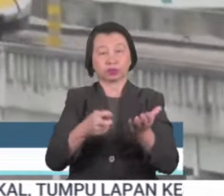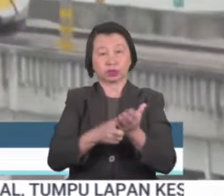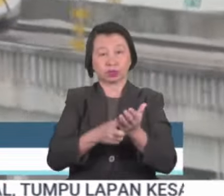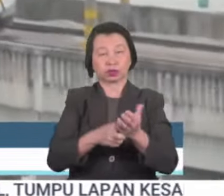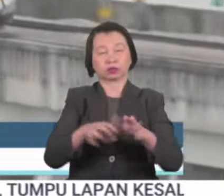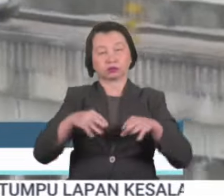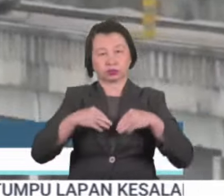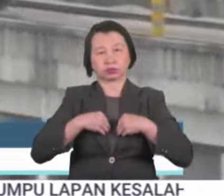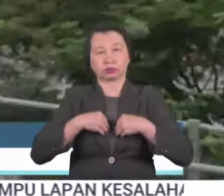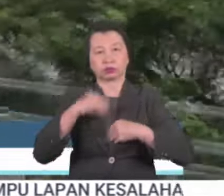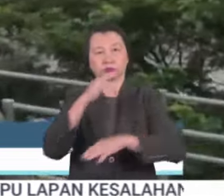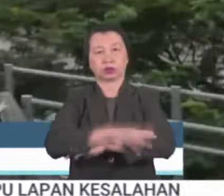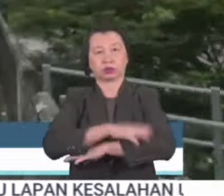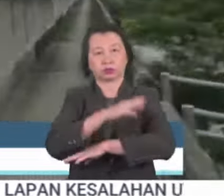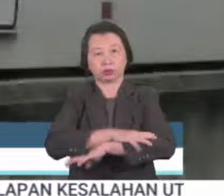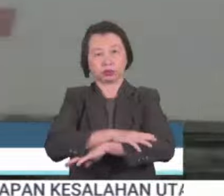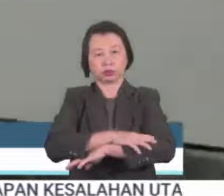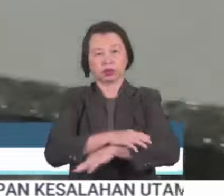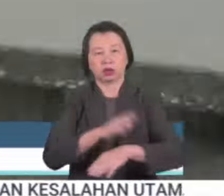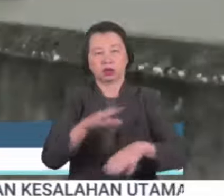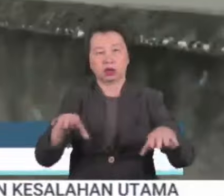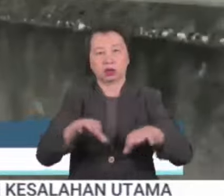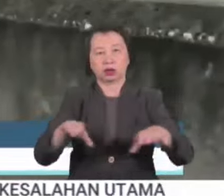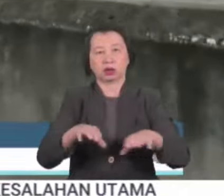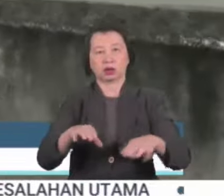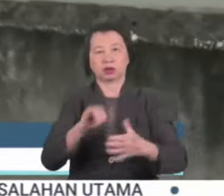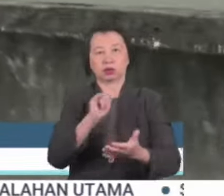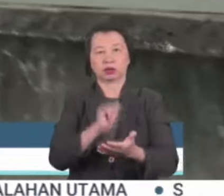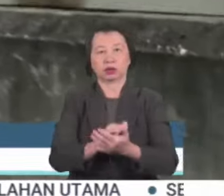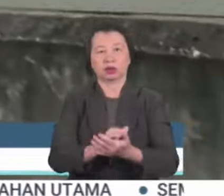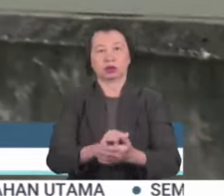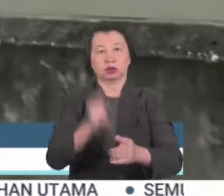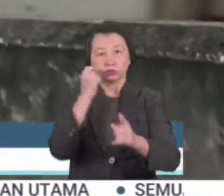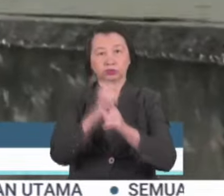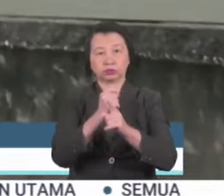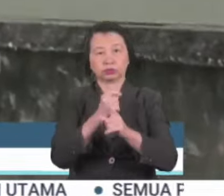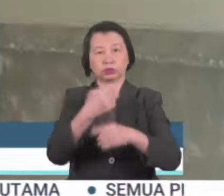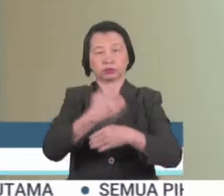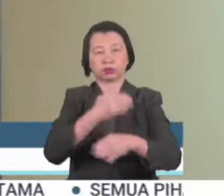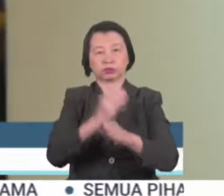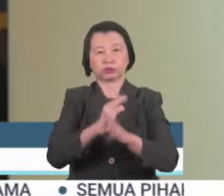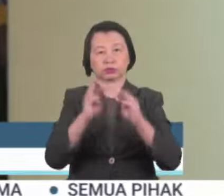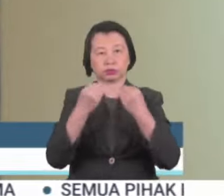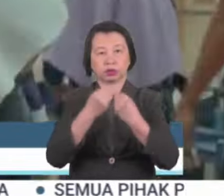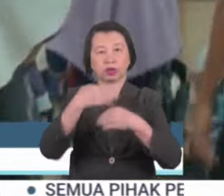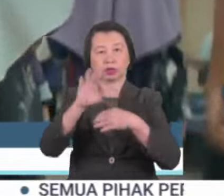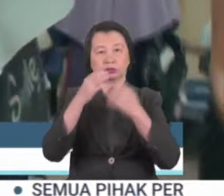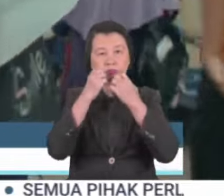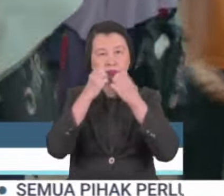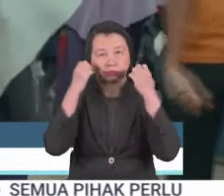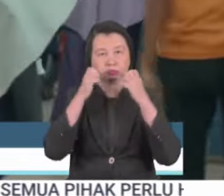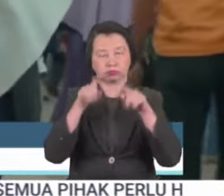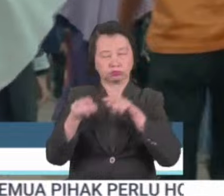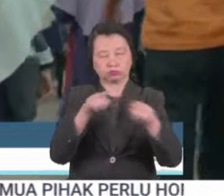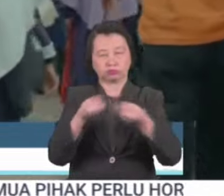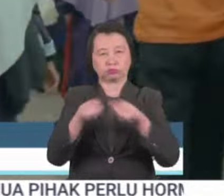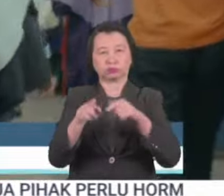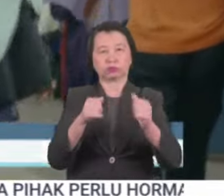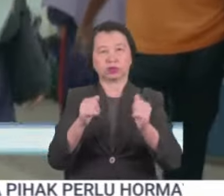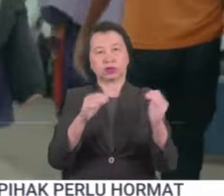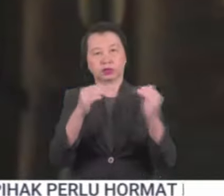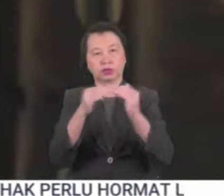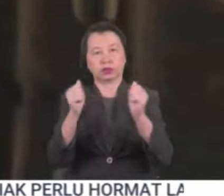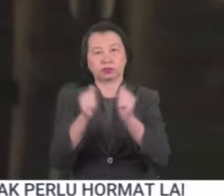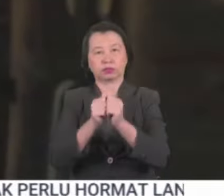masih diterima di kaunter, tambah beliau, pelaksanaan inisiatif itu bertujuan membentuk masyarakat lebih cekap berdaya saing